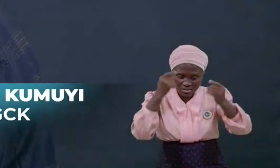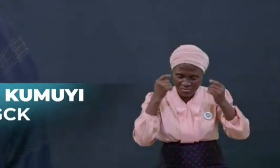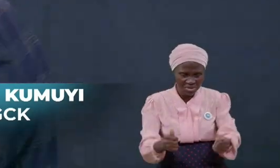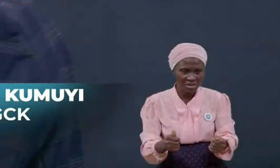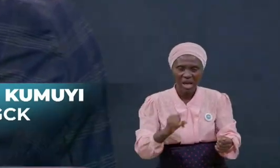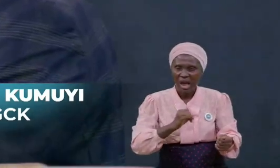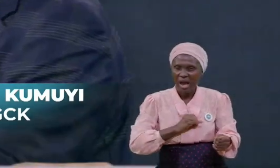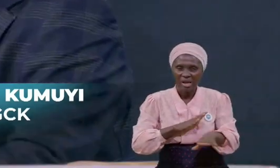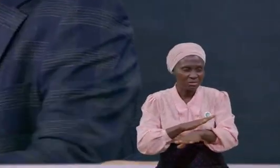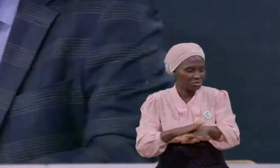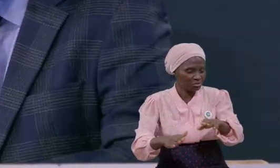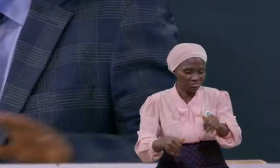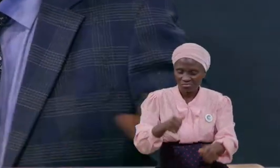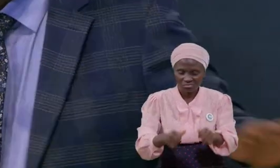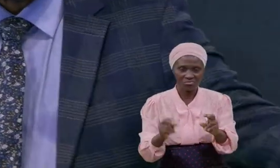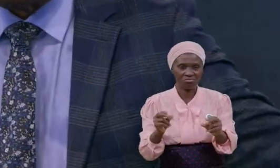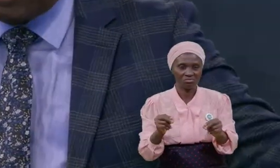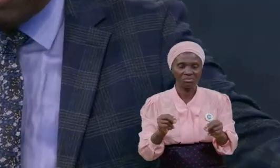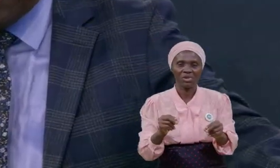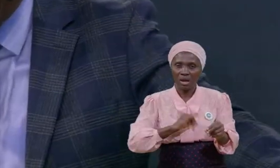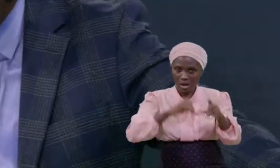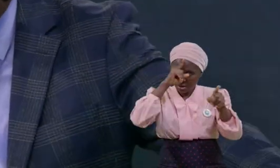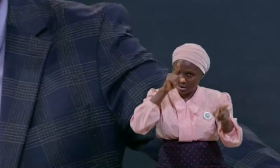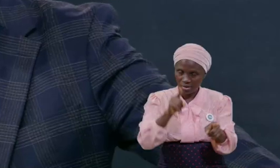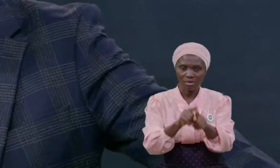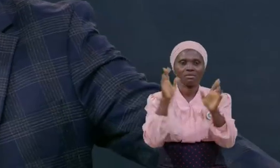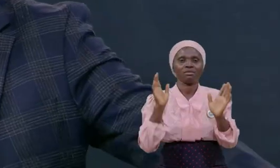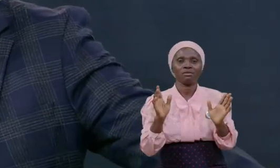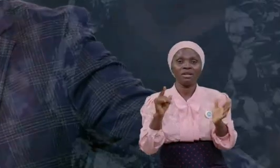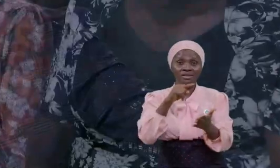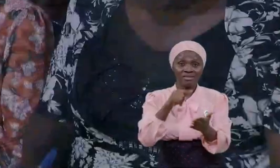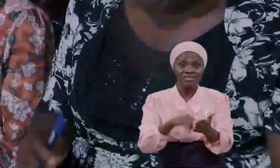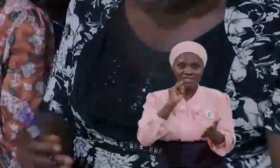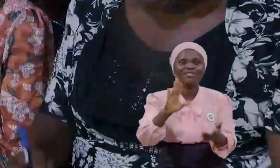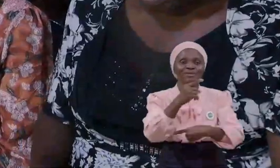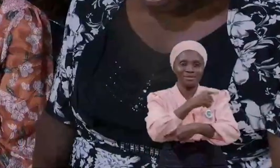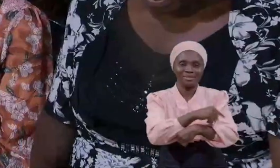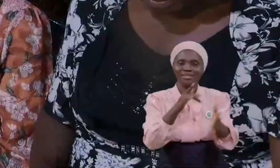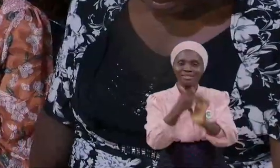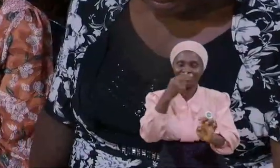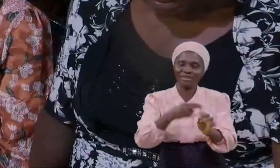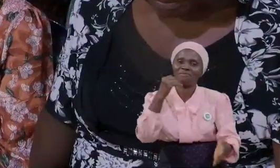sang. Voici ton jour. Il dit, voici ton jour.